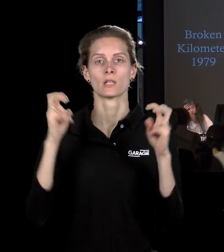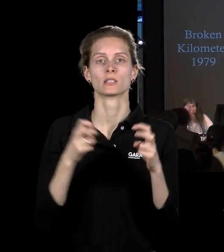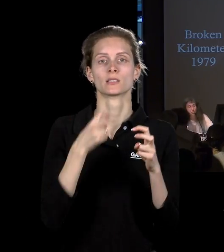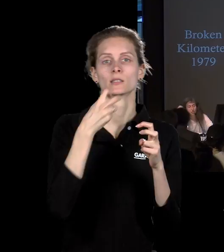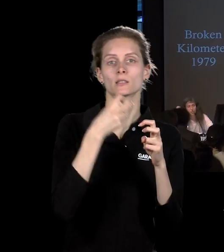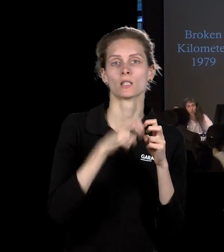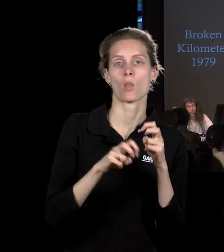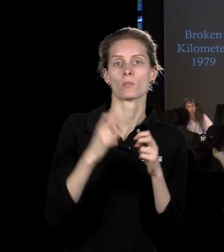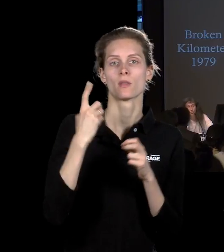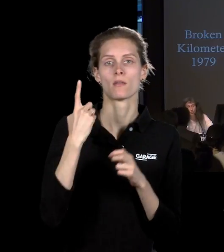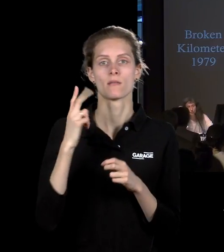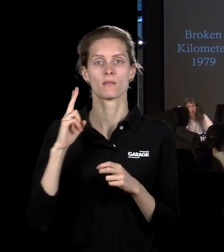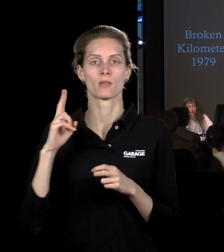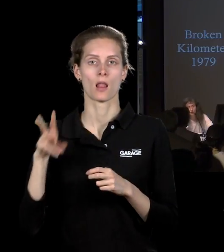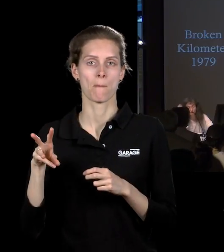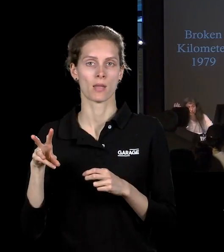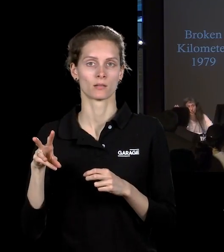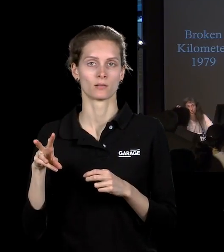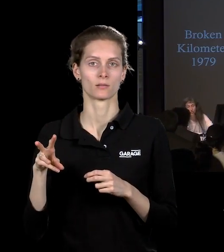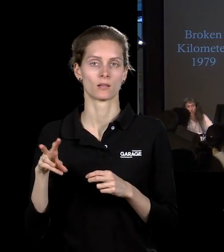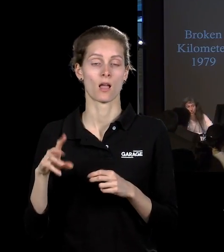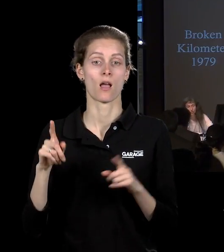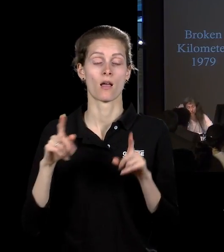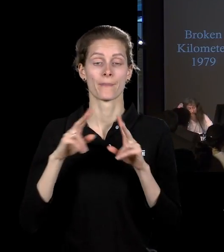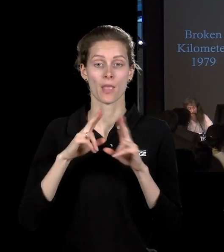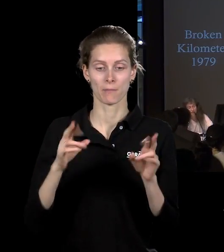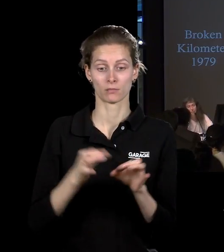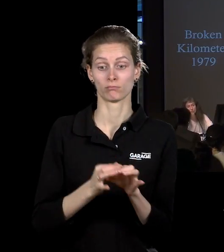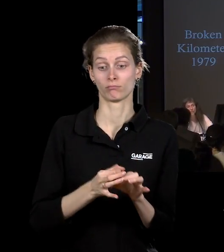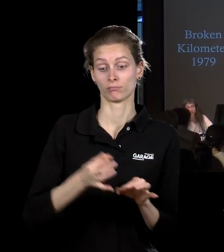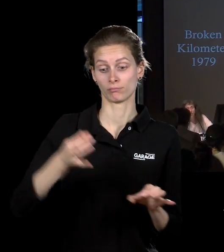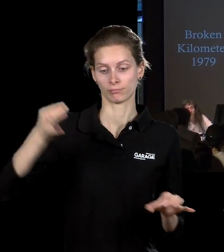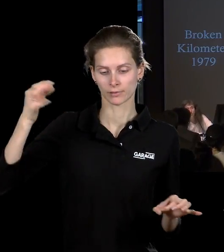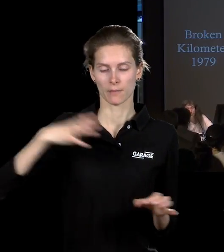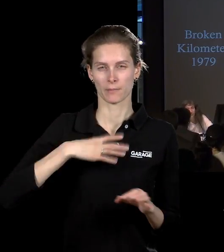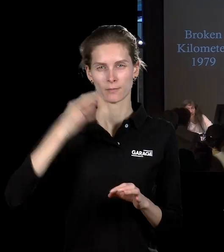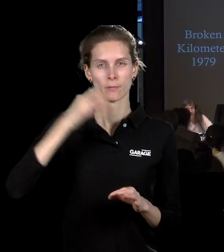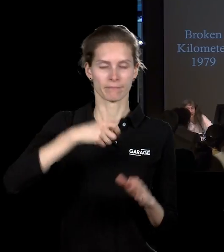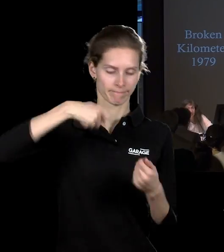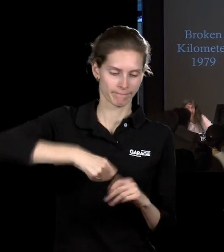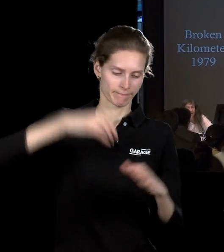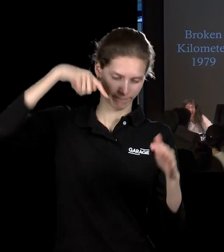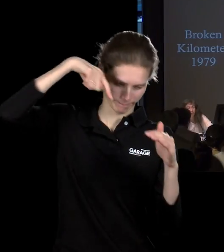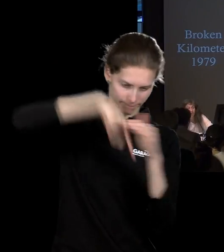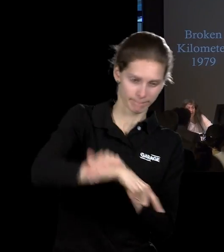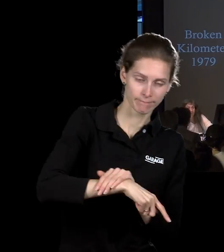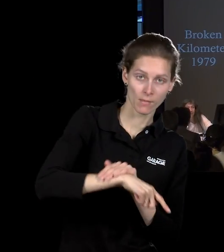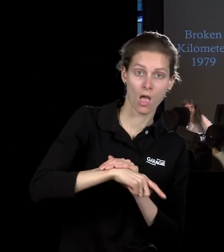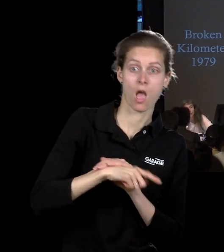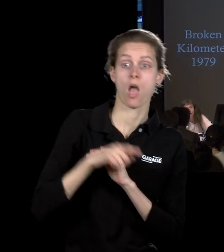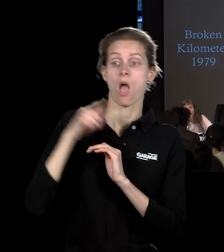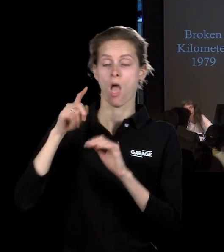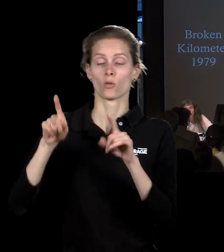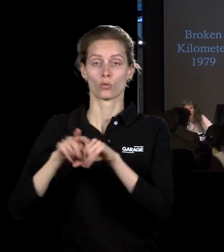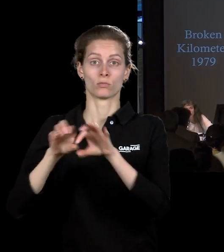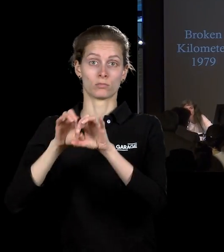вот этот самый точно такой же латунный стержень, километровый, который был вбит в землю в Касселе, только